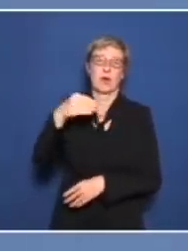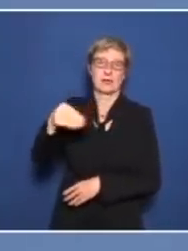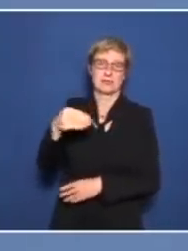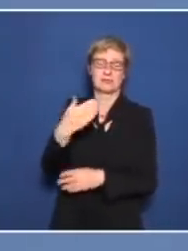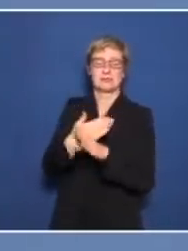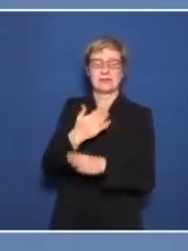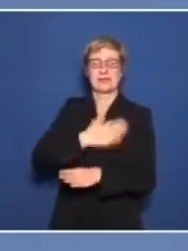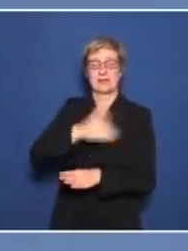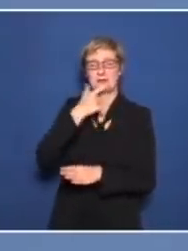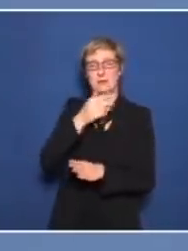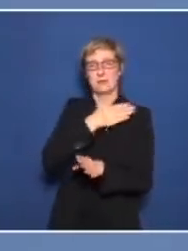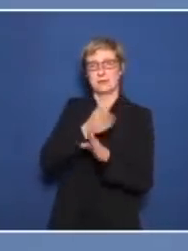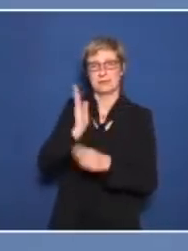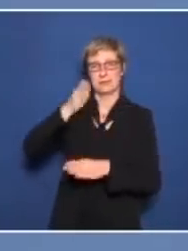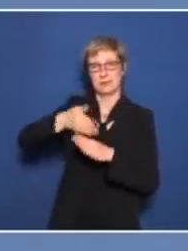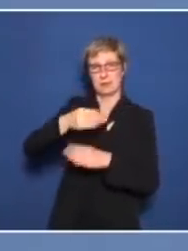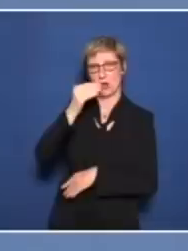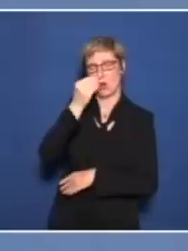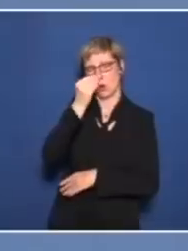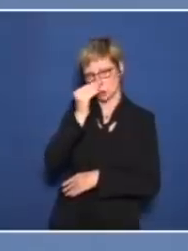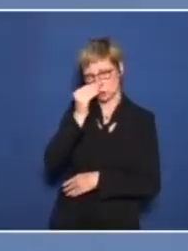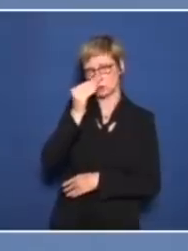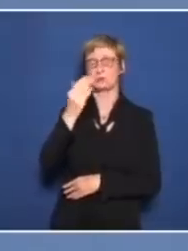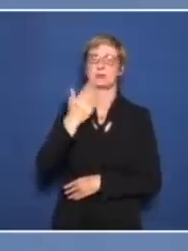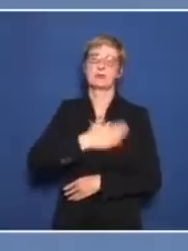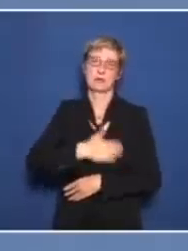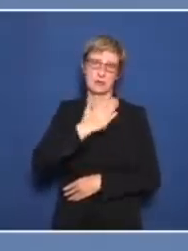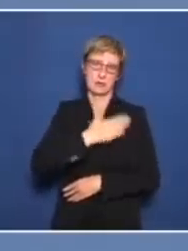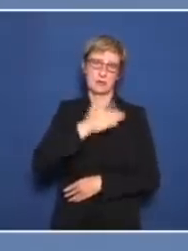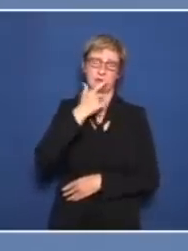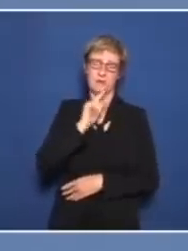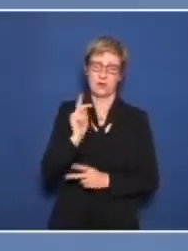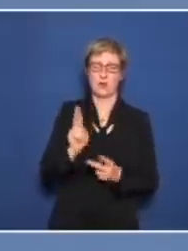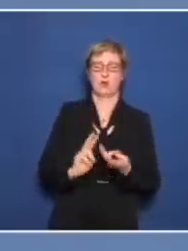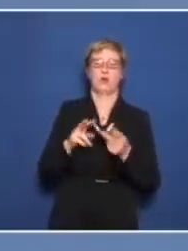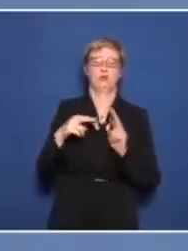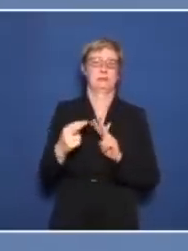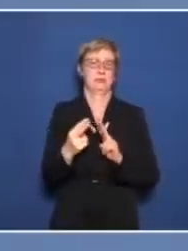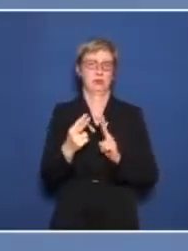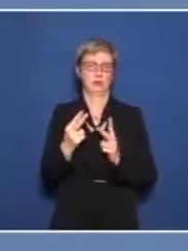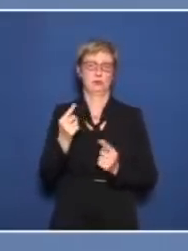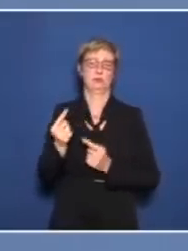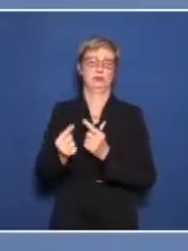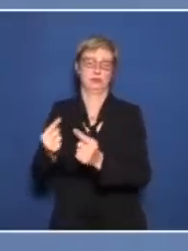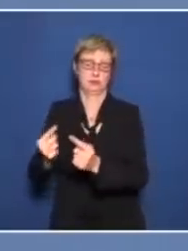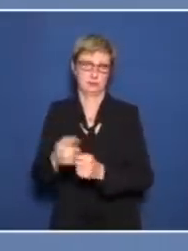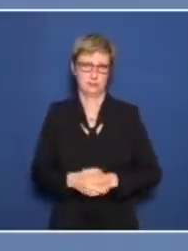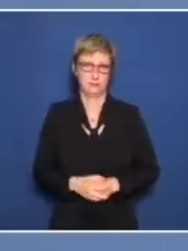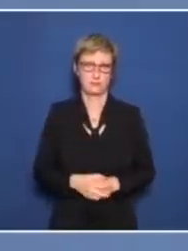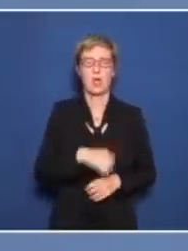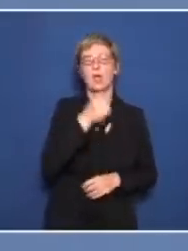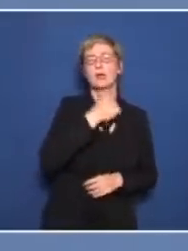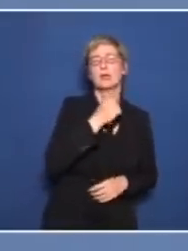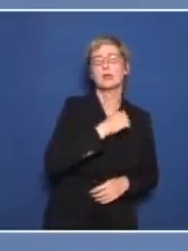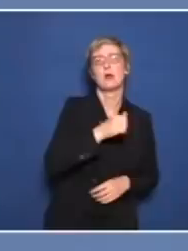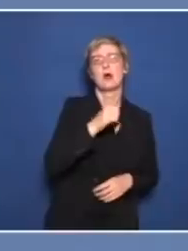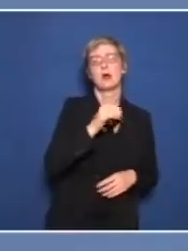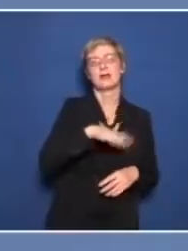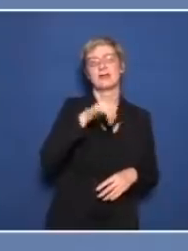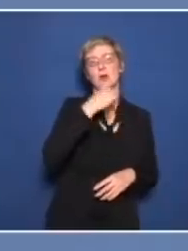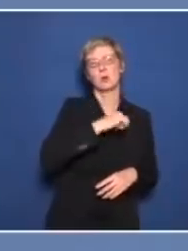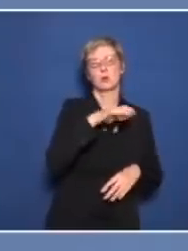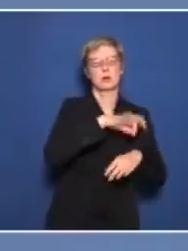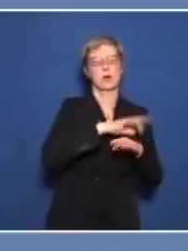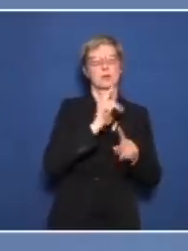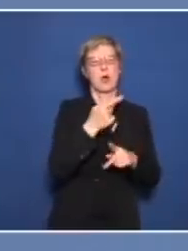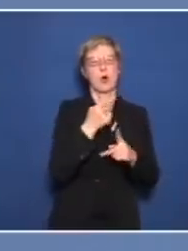August, wenn die beiden Vorparameter gegeben sind, entsprechend umsetzen zu können. Kinder- und Jugendärzte werden da mit Sicherheit eine Rolle spielen.